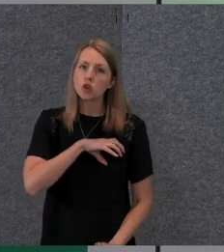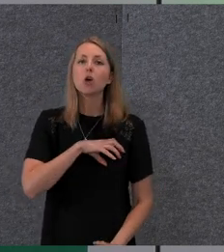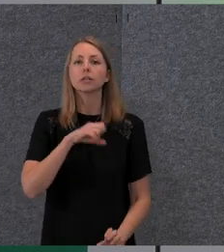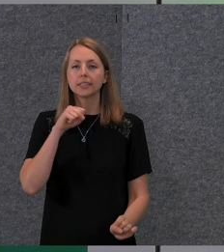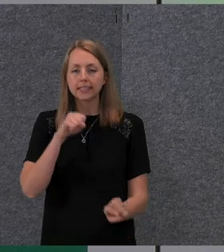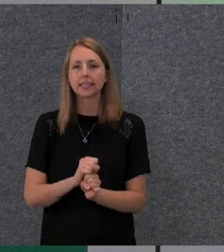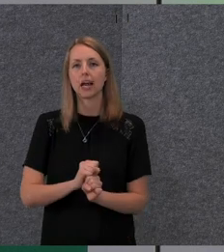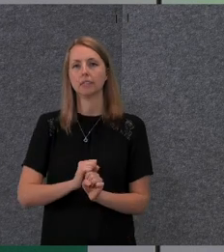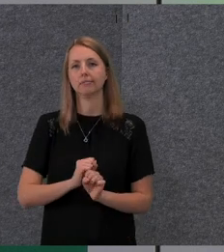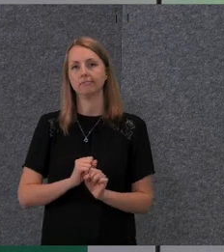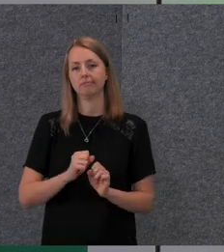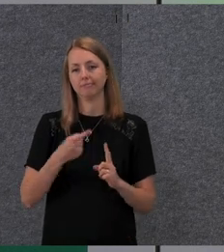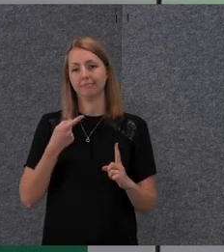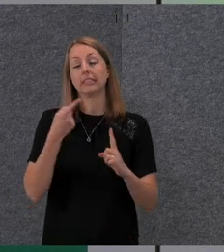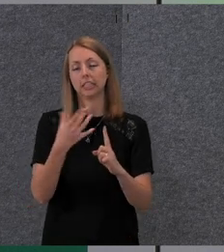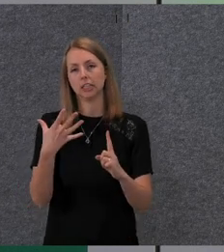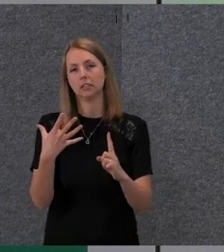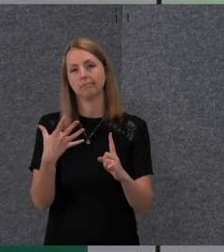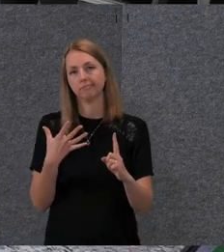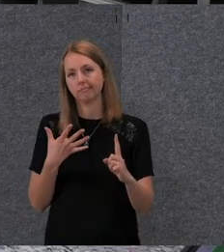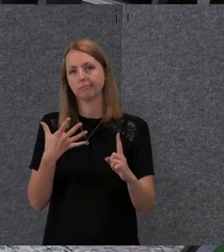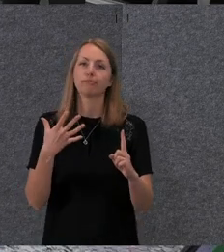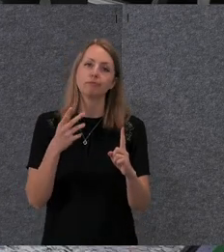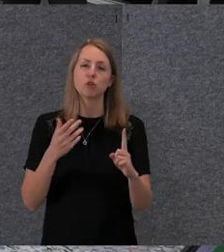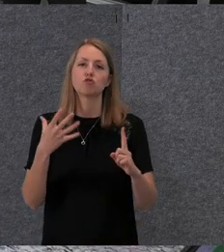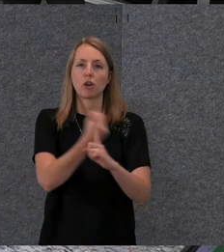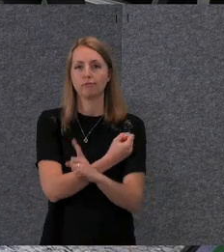auch substanziell ein Stück näher zu kommen.